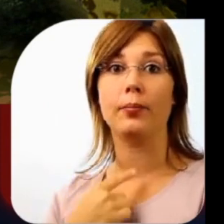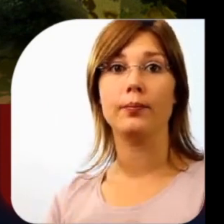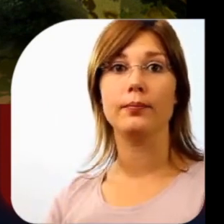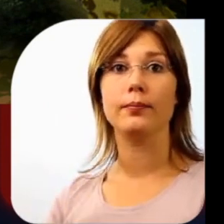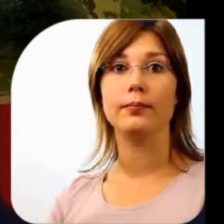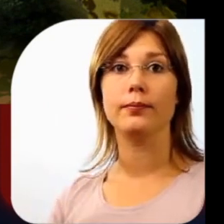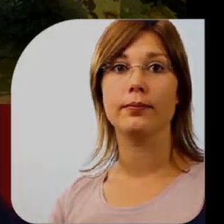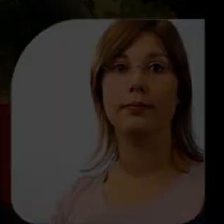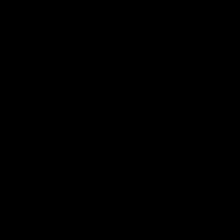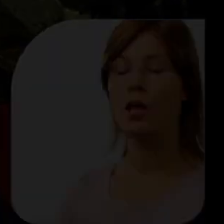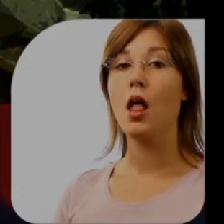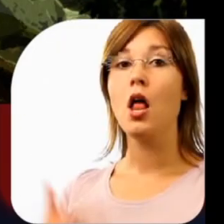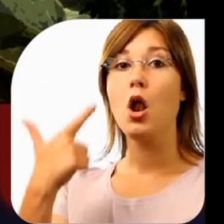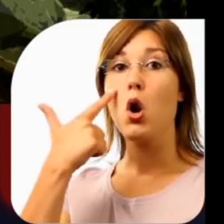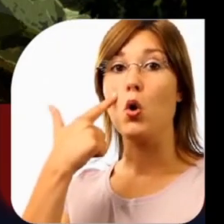épée.